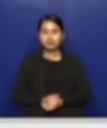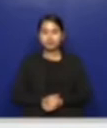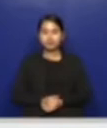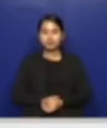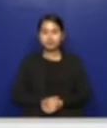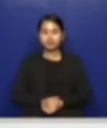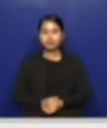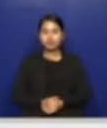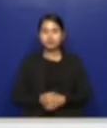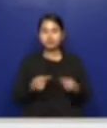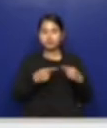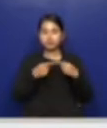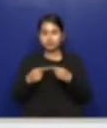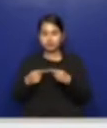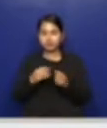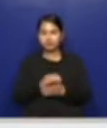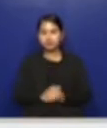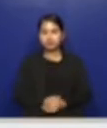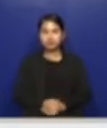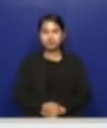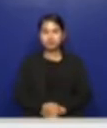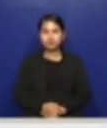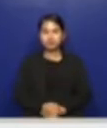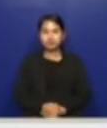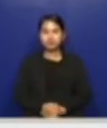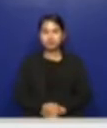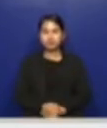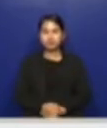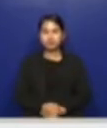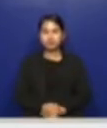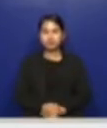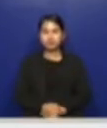เชิญท่านนิยมเวชกามาครับเชิญครับ